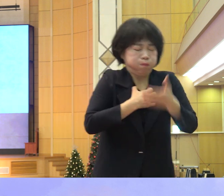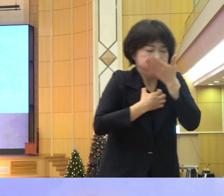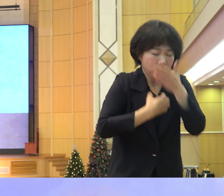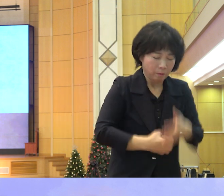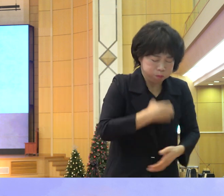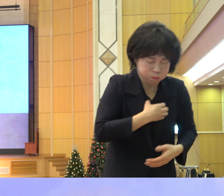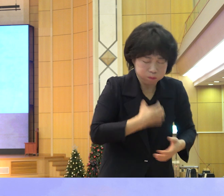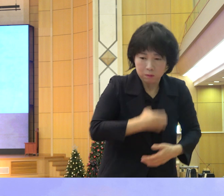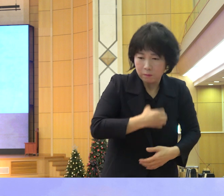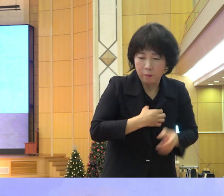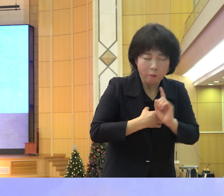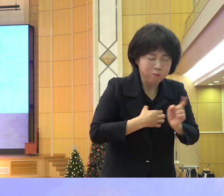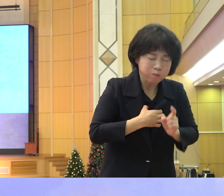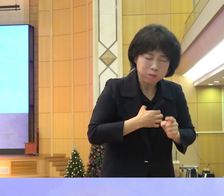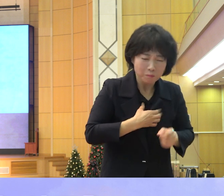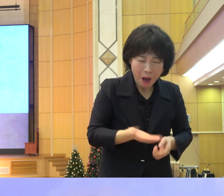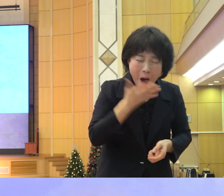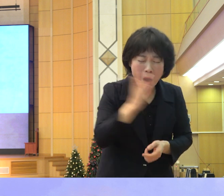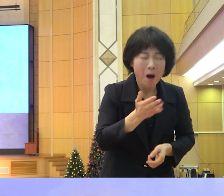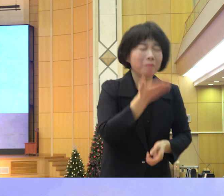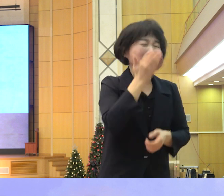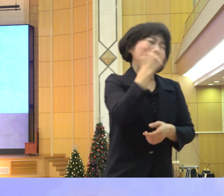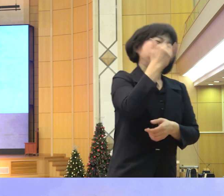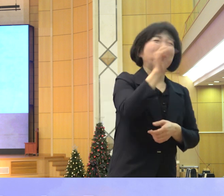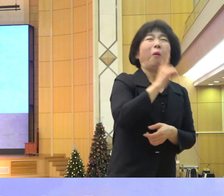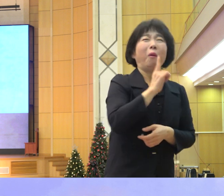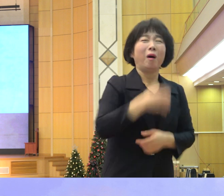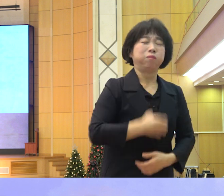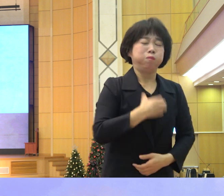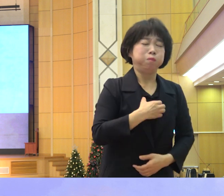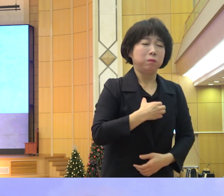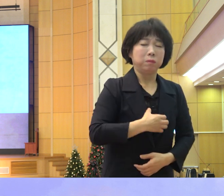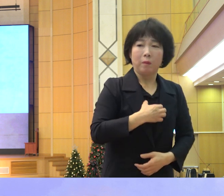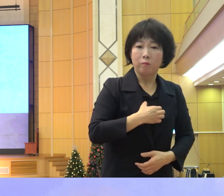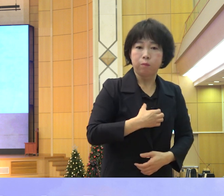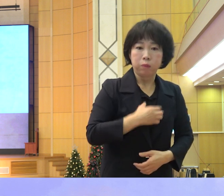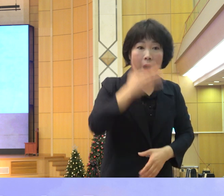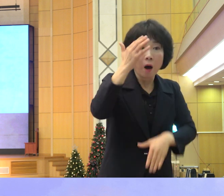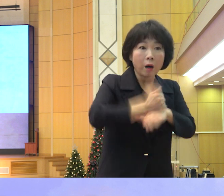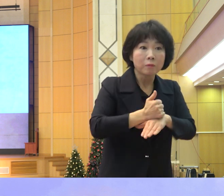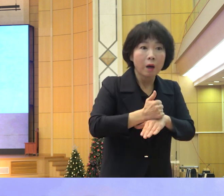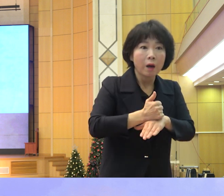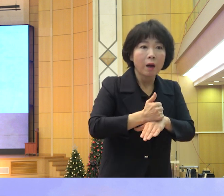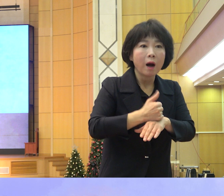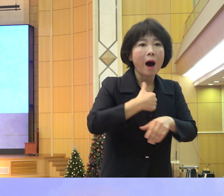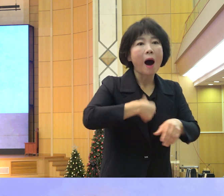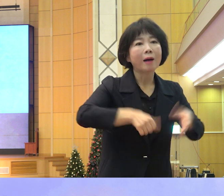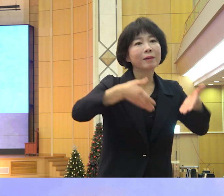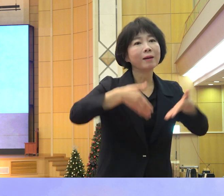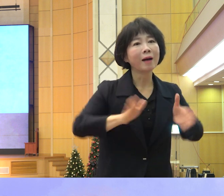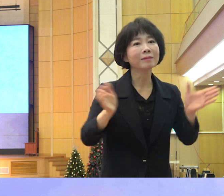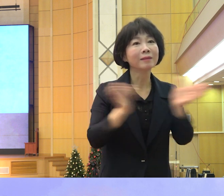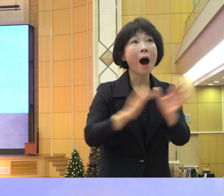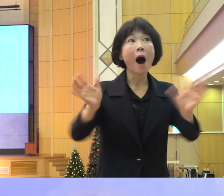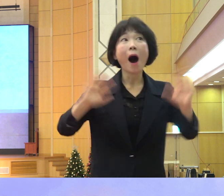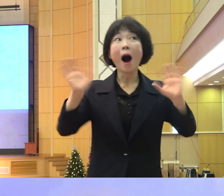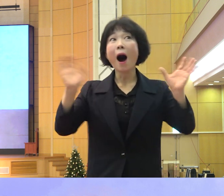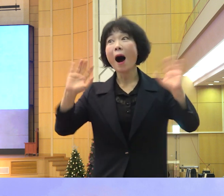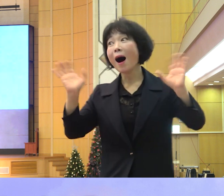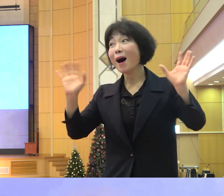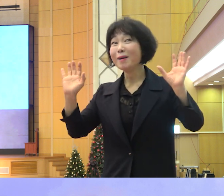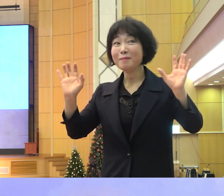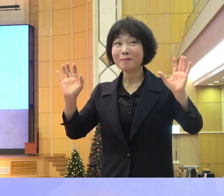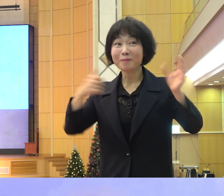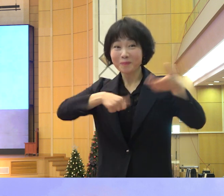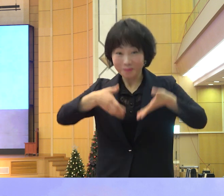그래서 10달 후에 아이를 낳았어. 하나를 낳았어. 그래서 시어머니하고 며느리가